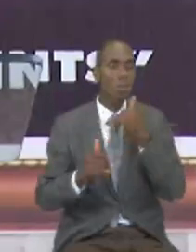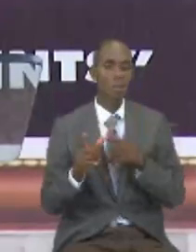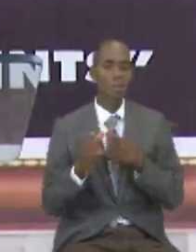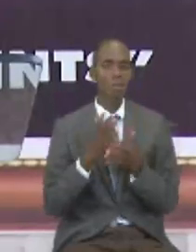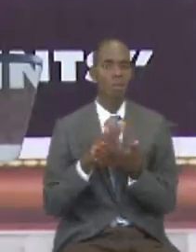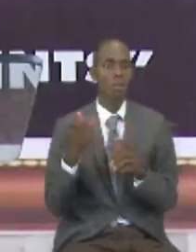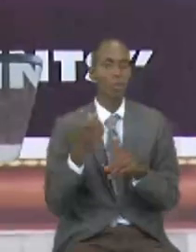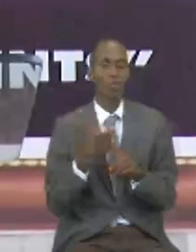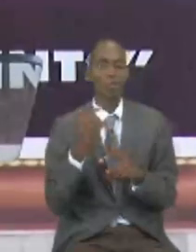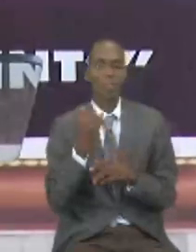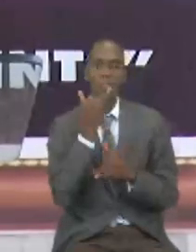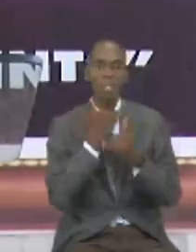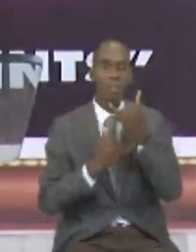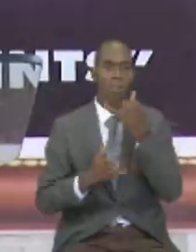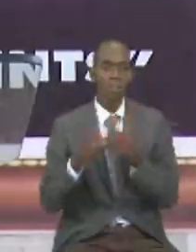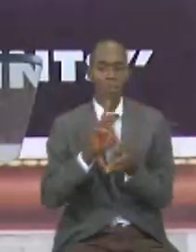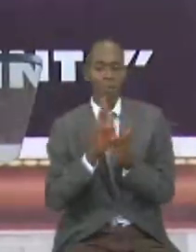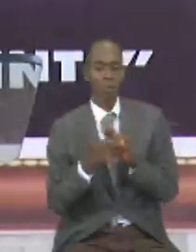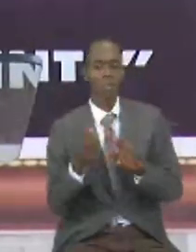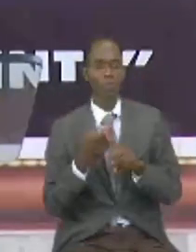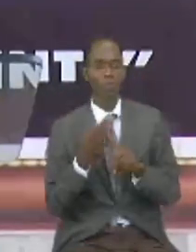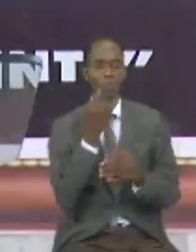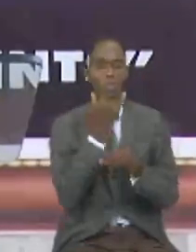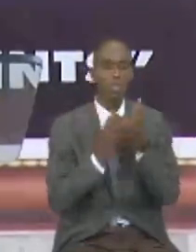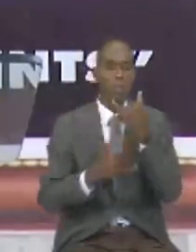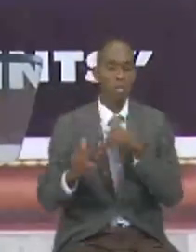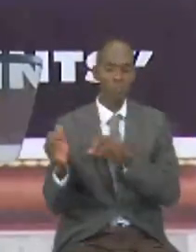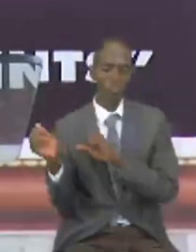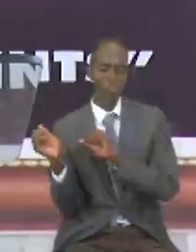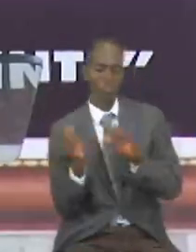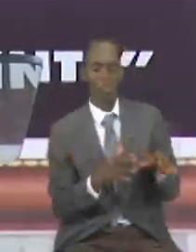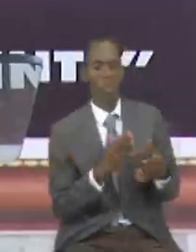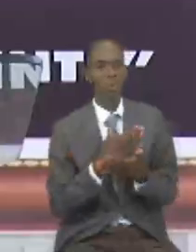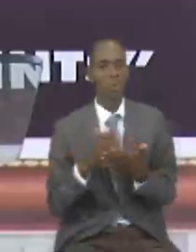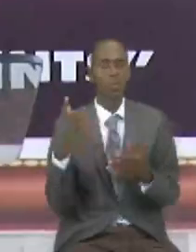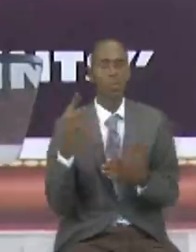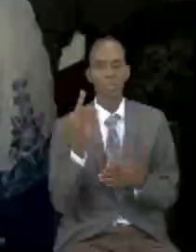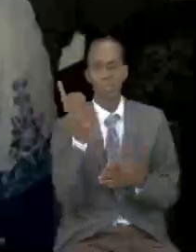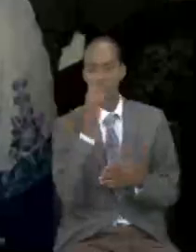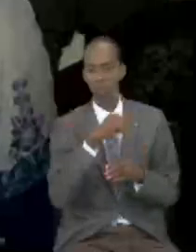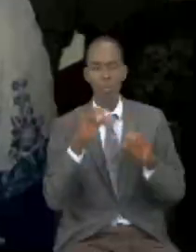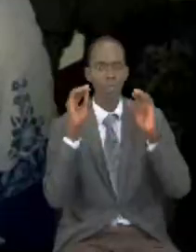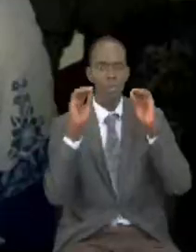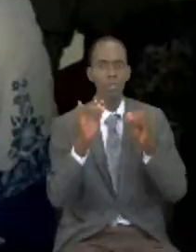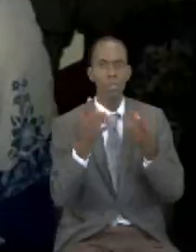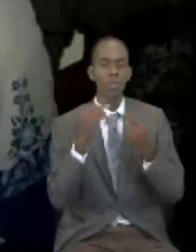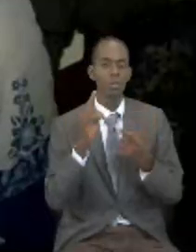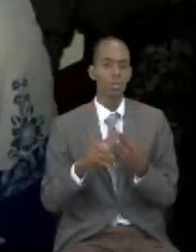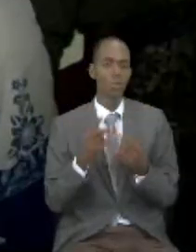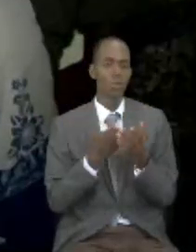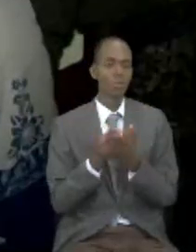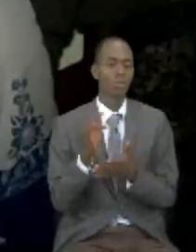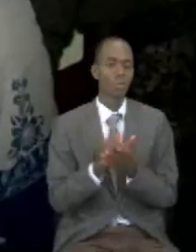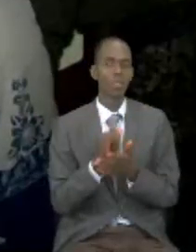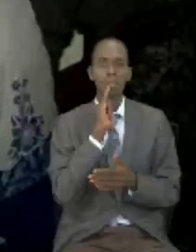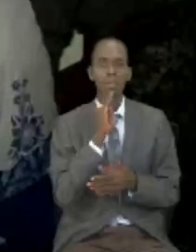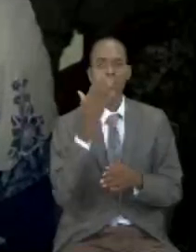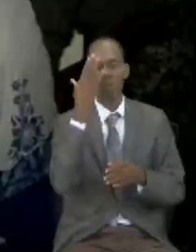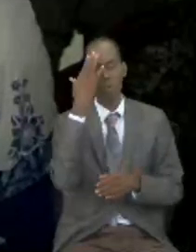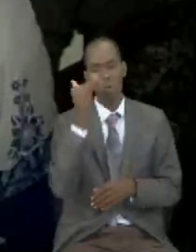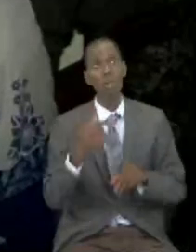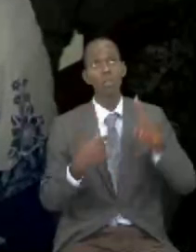l'erreur, vous en êtes repenti, vous avez jeté les fausses doctrines, vous êtes venu à la vérité, c'est pourquoi je vous ai